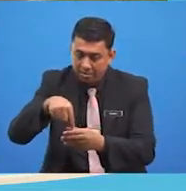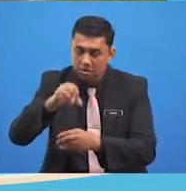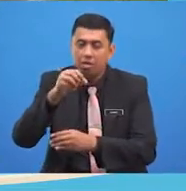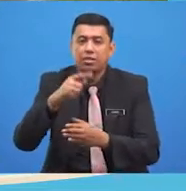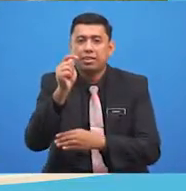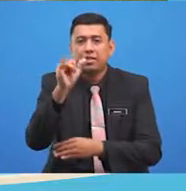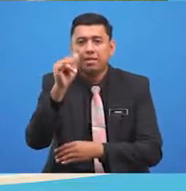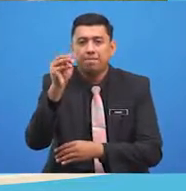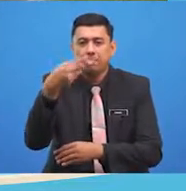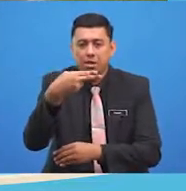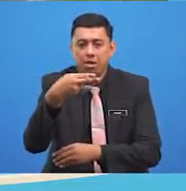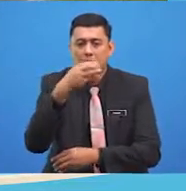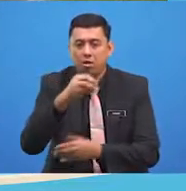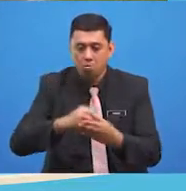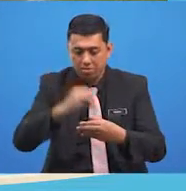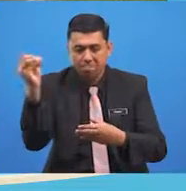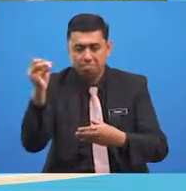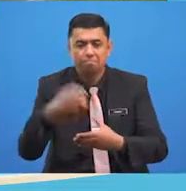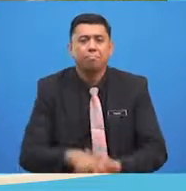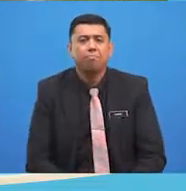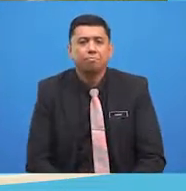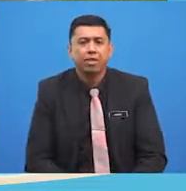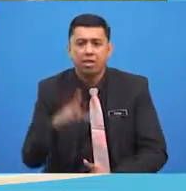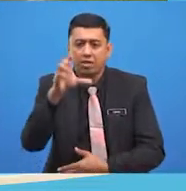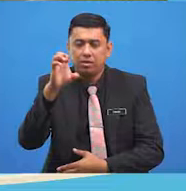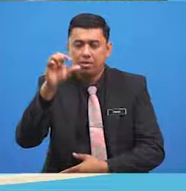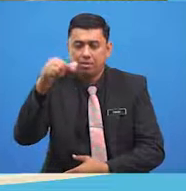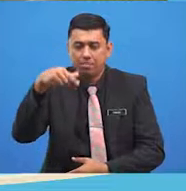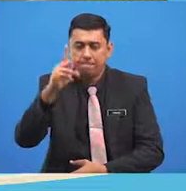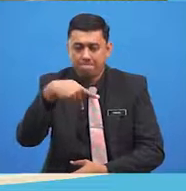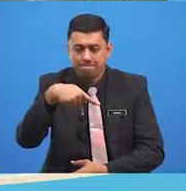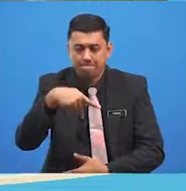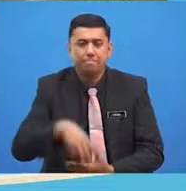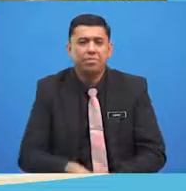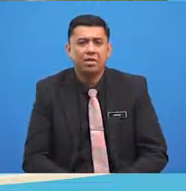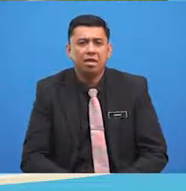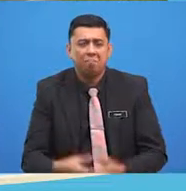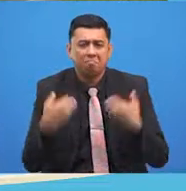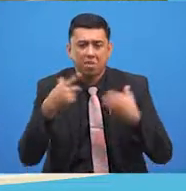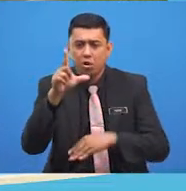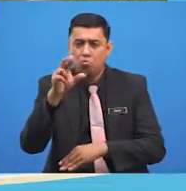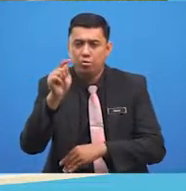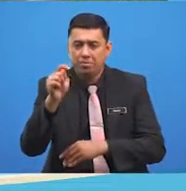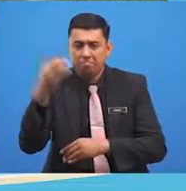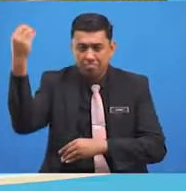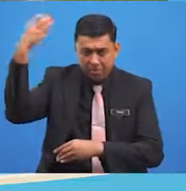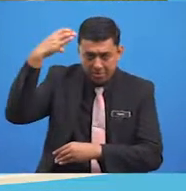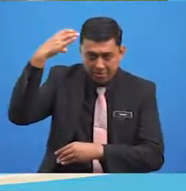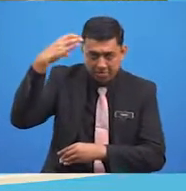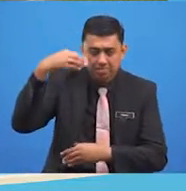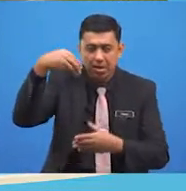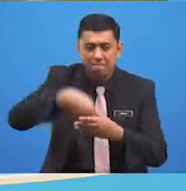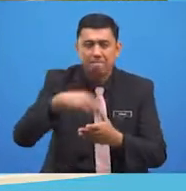oksida. Secara umumnya, ia adalah legap tetapi ia adalah lut cahaya dalam kristal-kristal